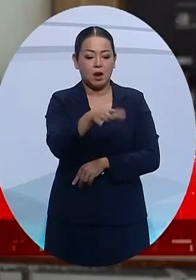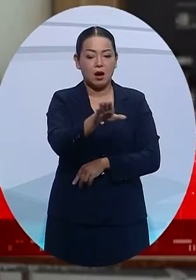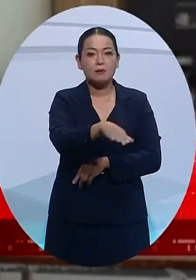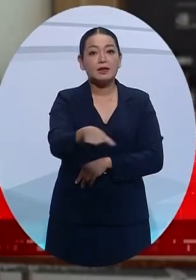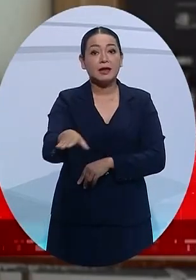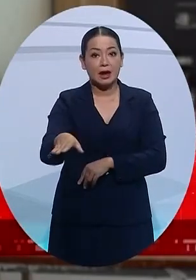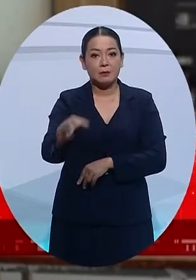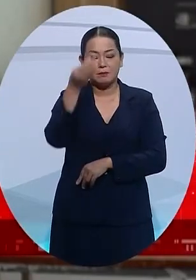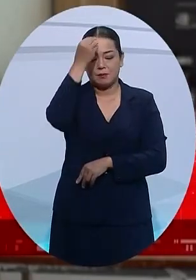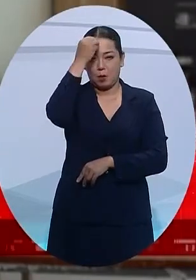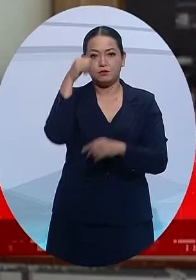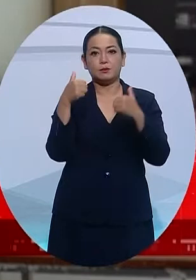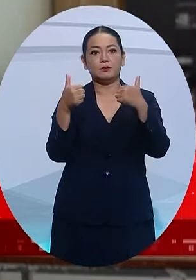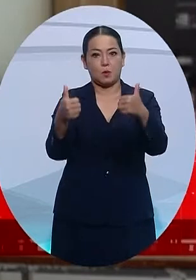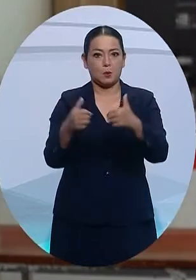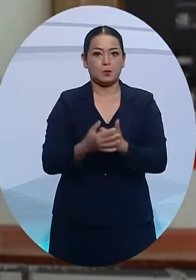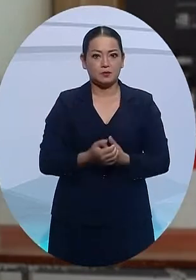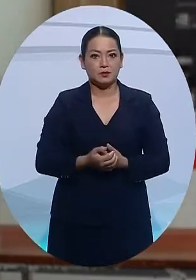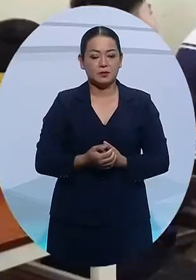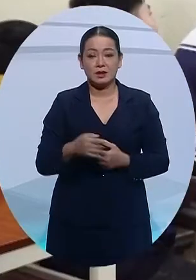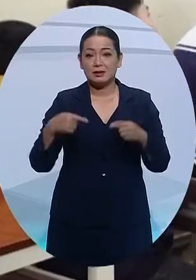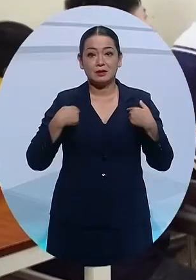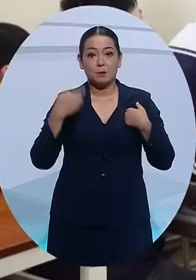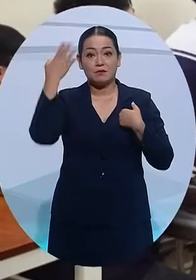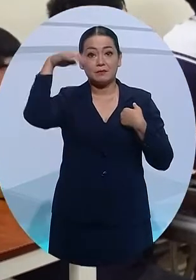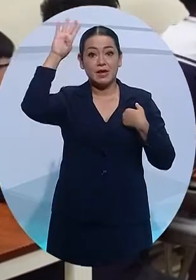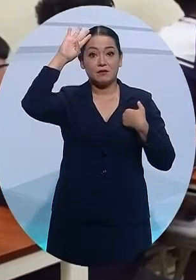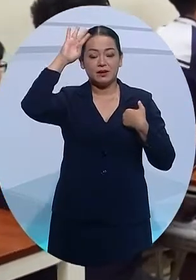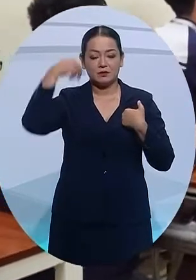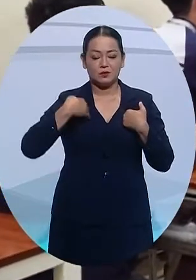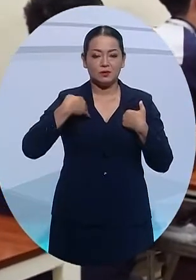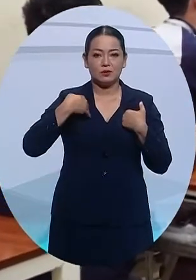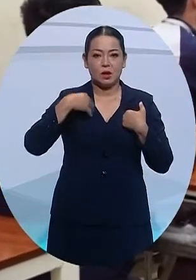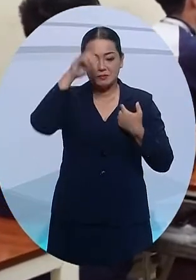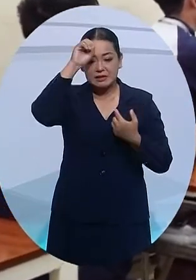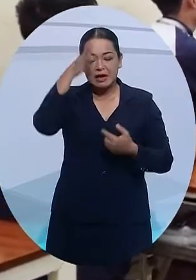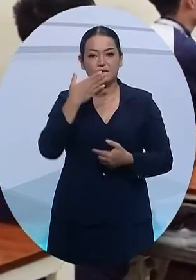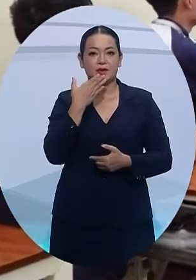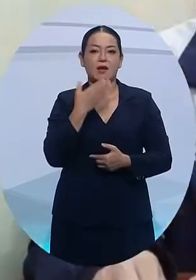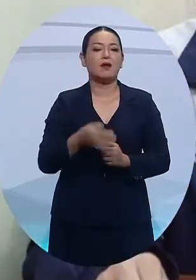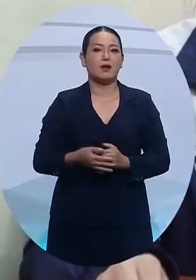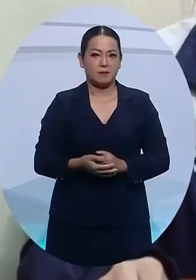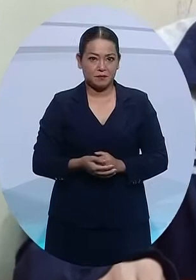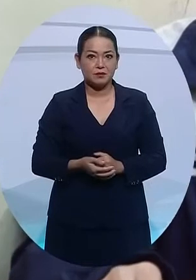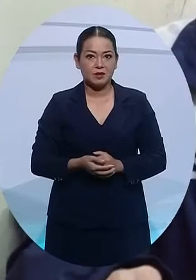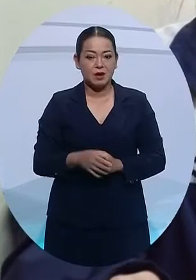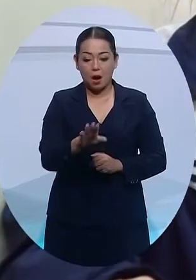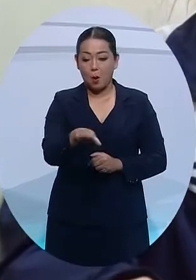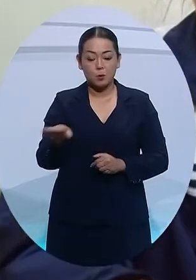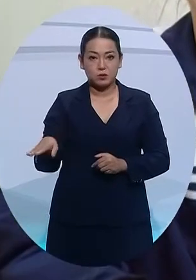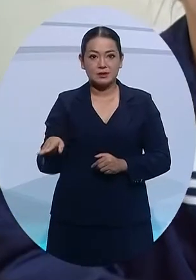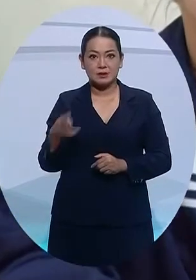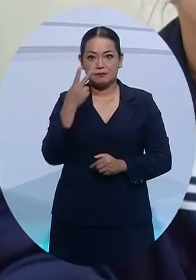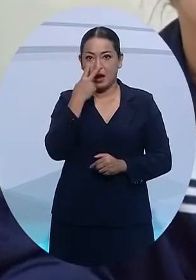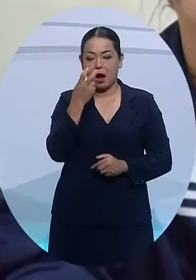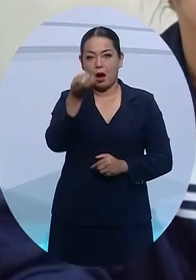cảm thấy dễ dàng và tiện ích trong việc giảng dạy Thứ hai là đối với học sinh của tôi thì các bạn được Anh với tiếng anh một cách